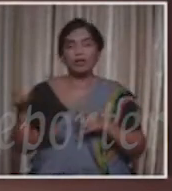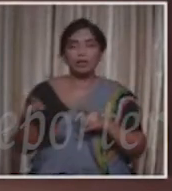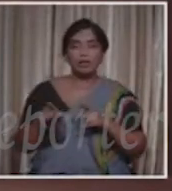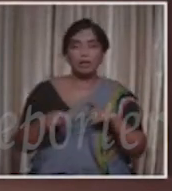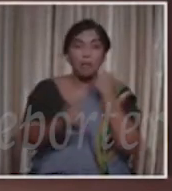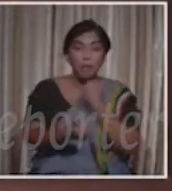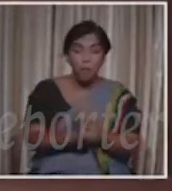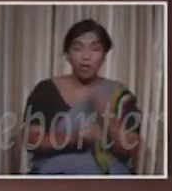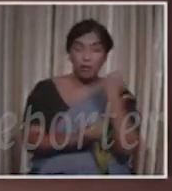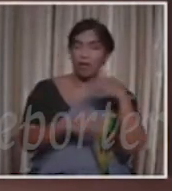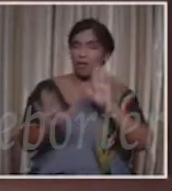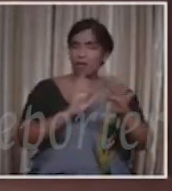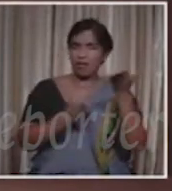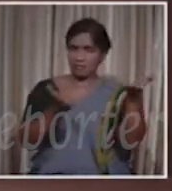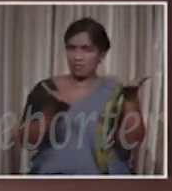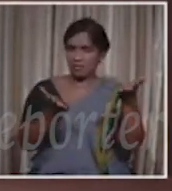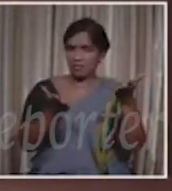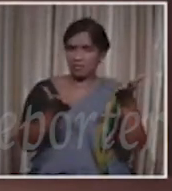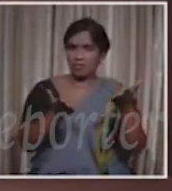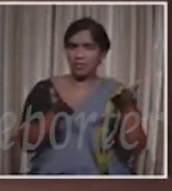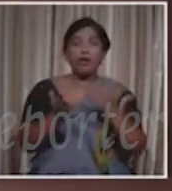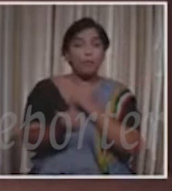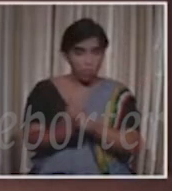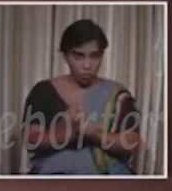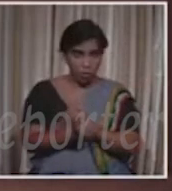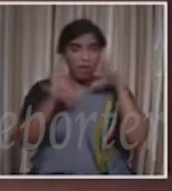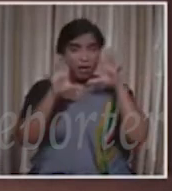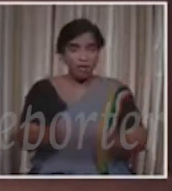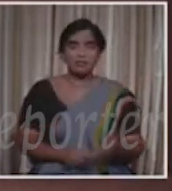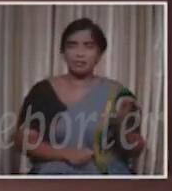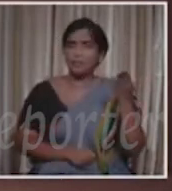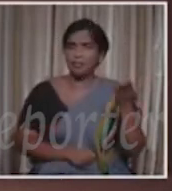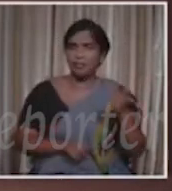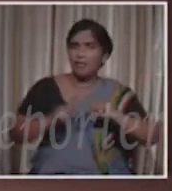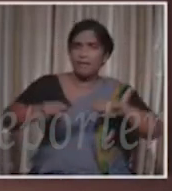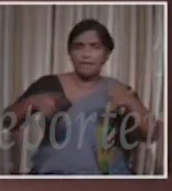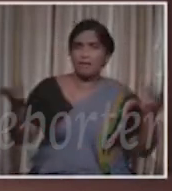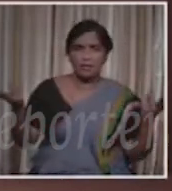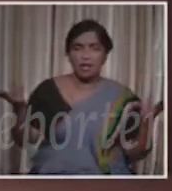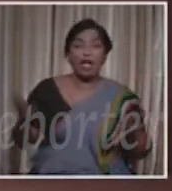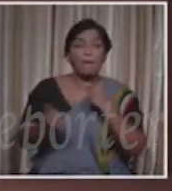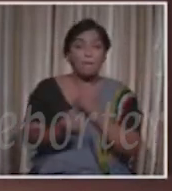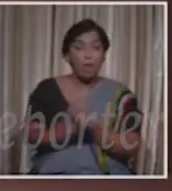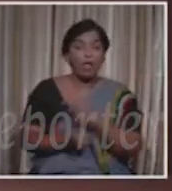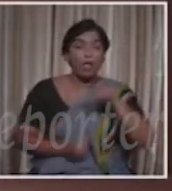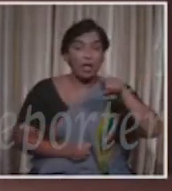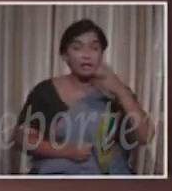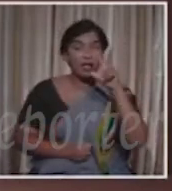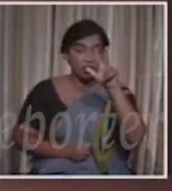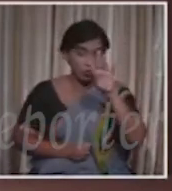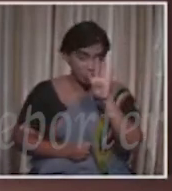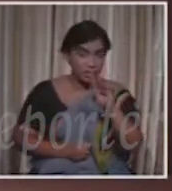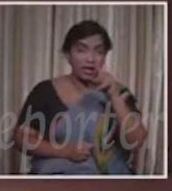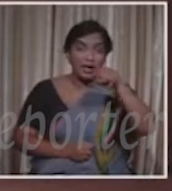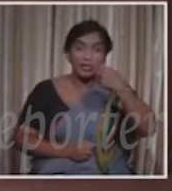wenna kawageda polisi 184 kin 182 kata deshapalana patwim thiyena kiyala polis pratiwara kiyana ona polis pratiwara kiyana